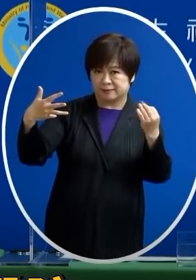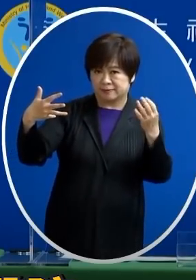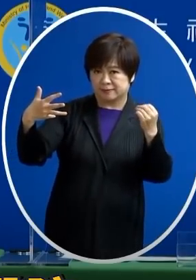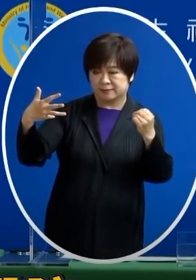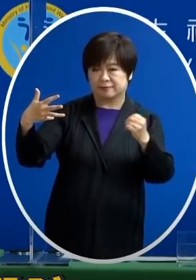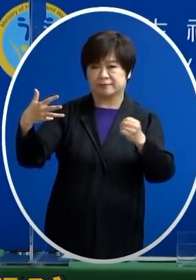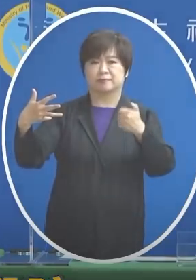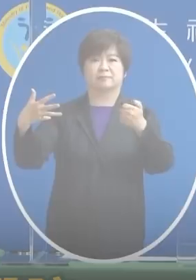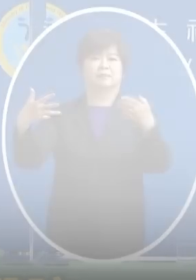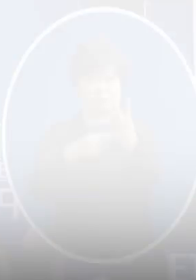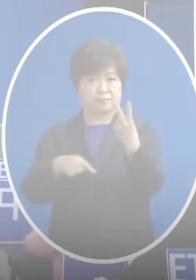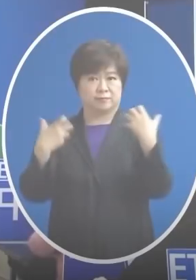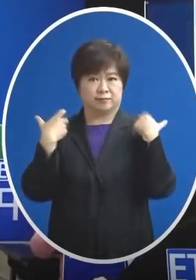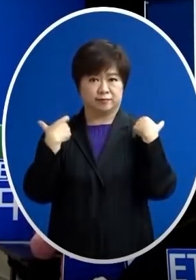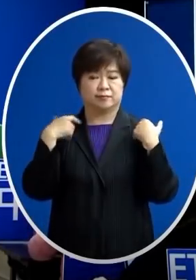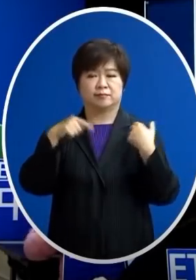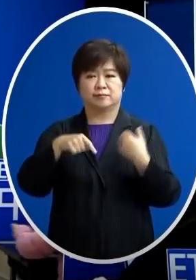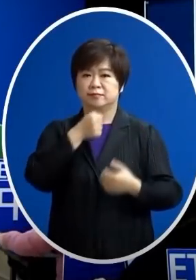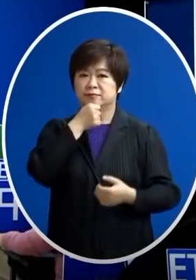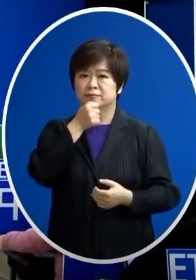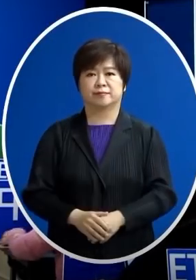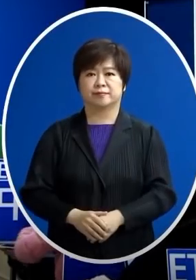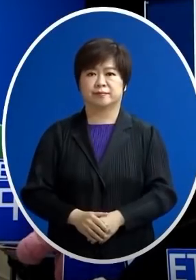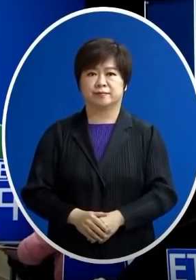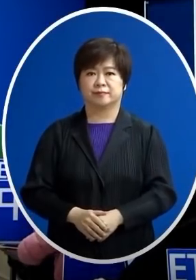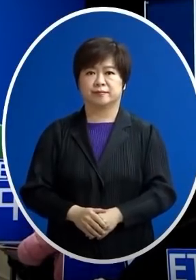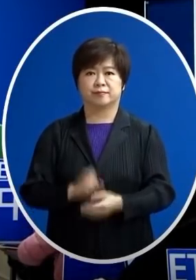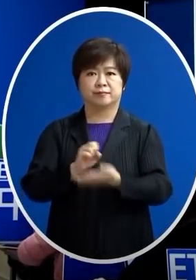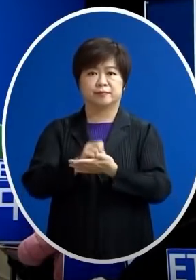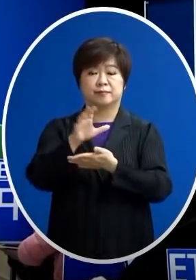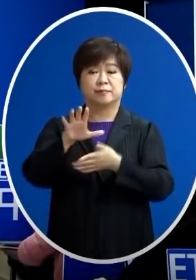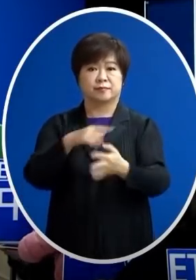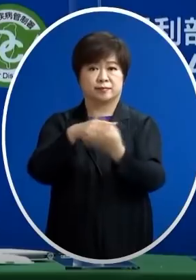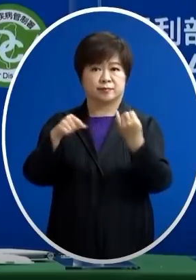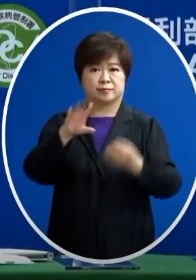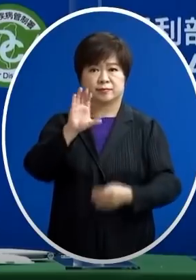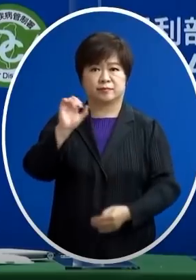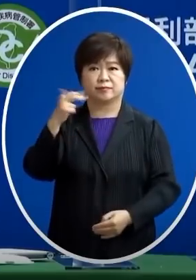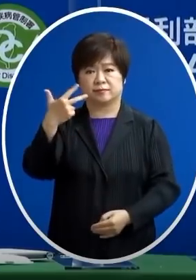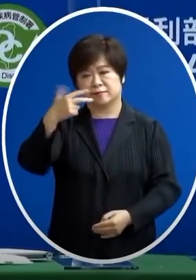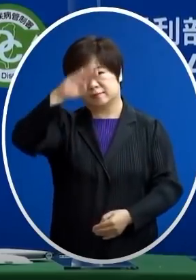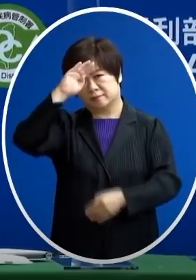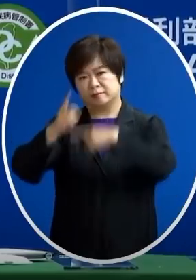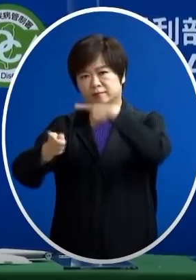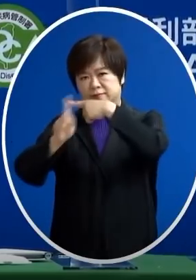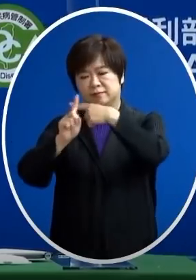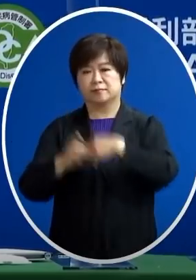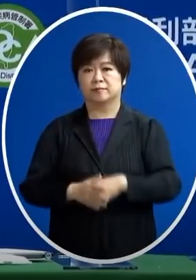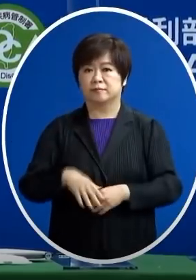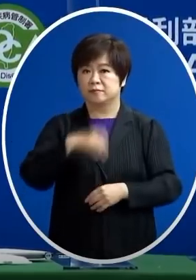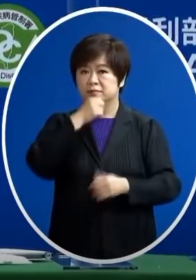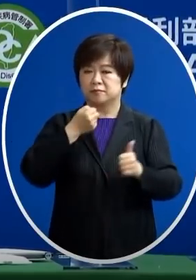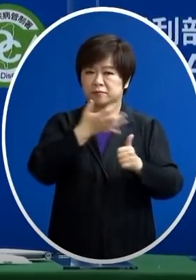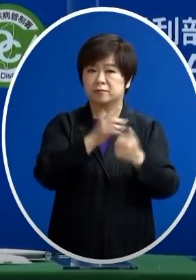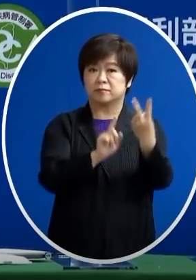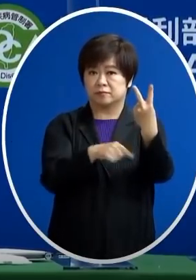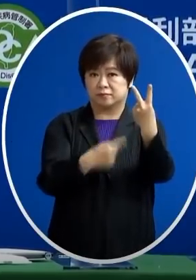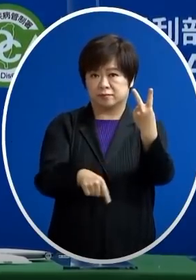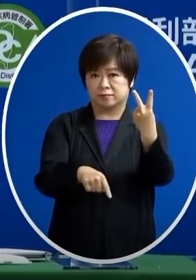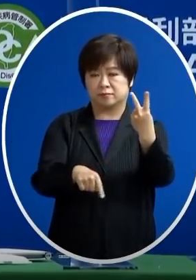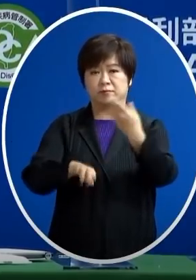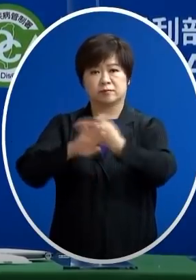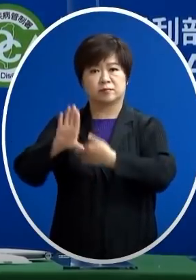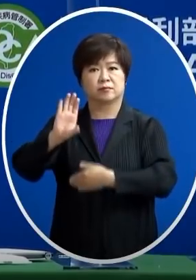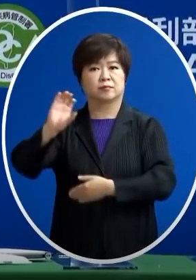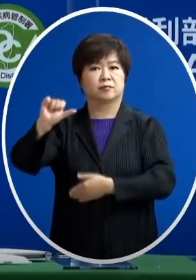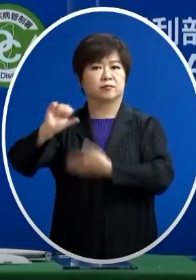高为59岁哈。 那我们今天有97例的病例哈，那本土病例只有2例，